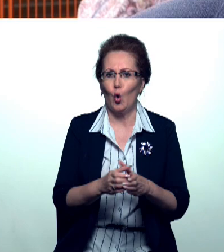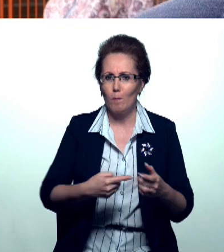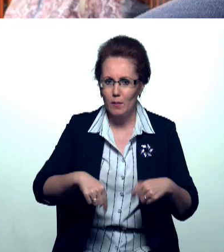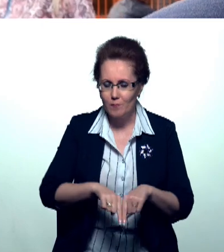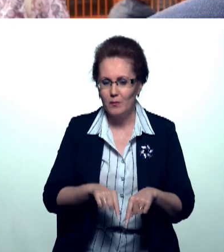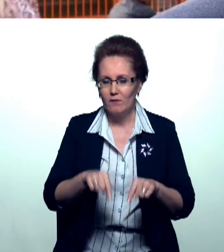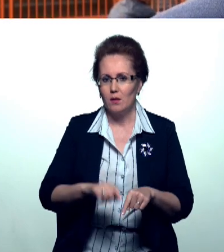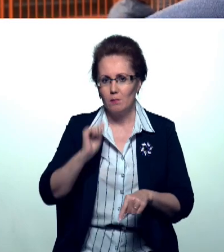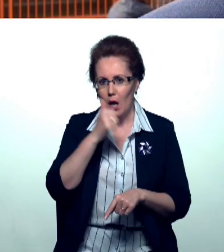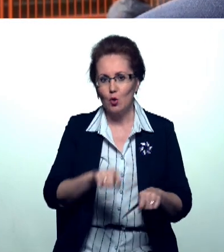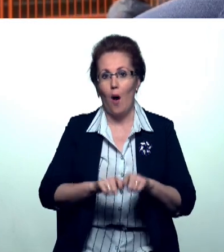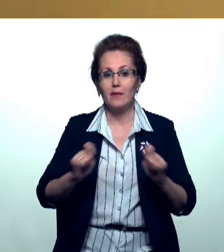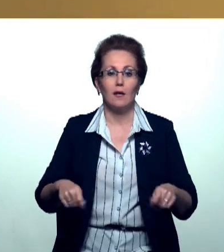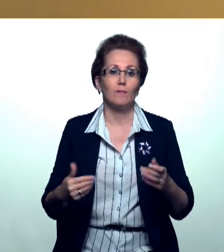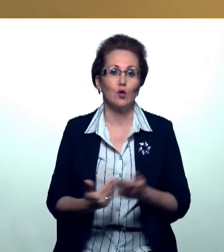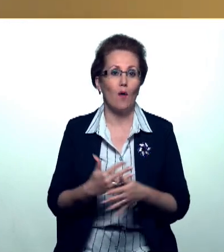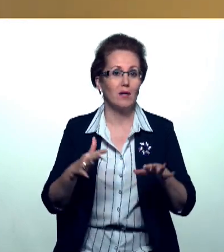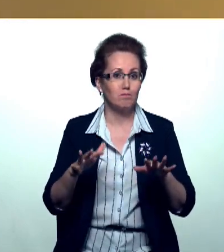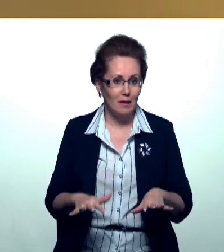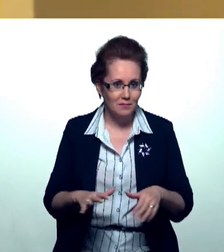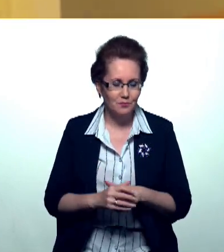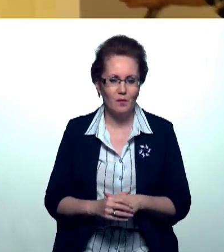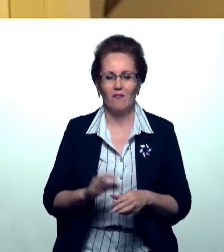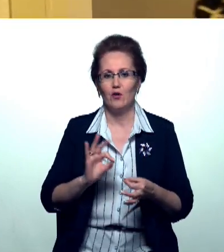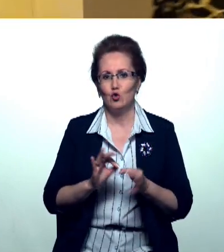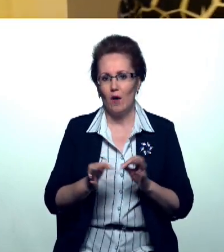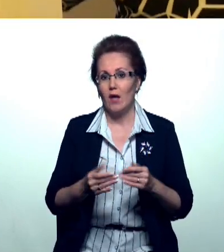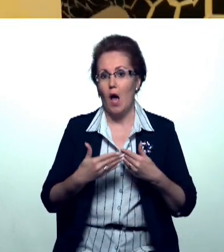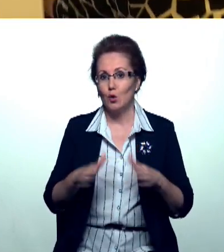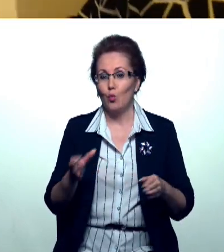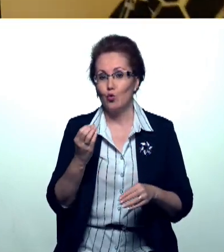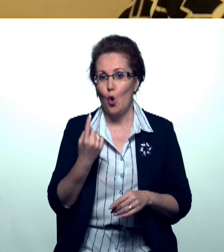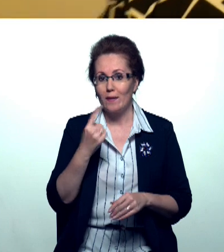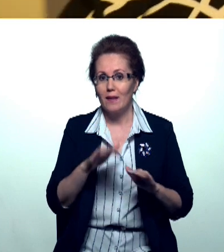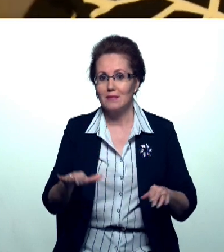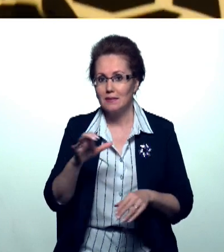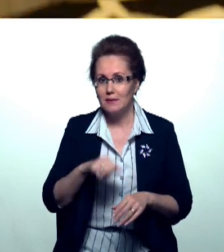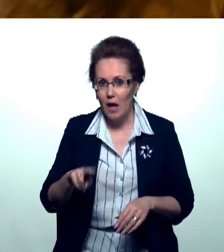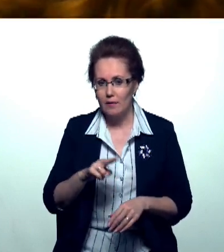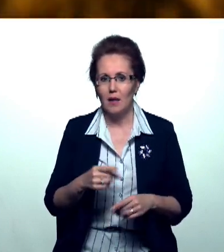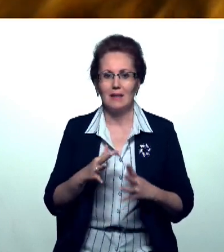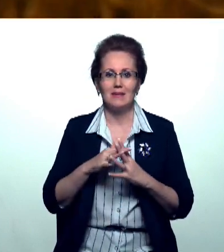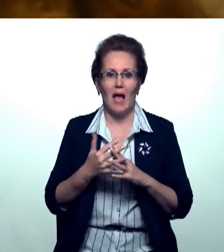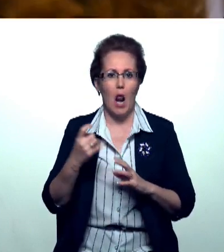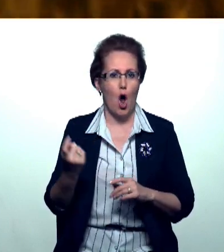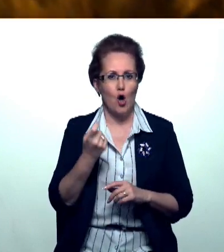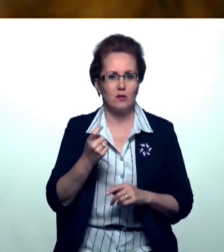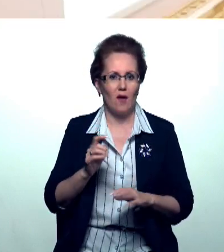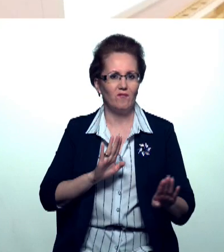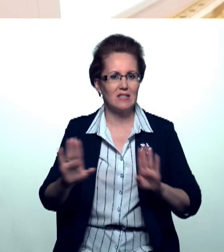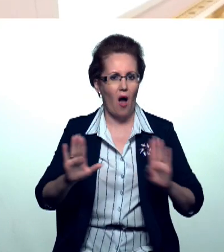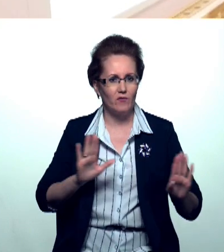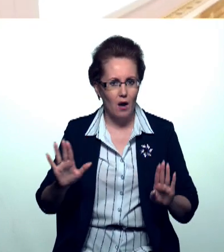году достаточно много мы открыли новых мест. В этом году в Ижевске откроется еще один детский сад в районе сельхозвыставки, а в